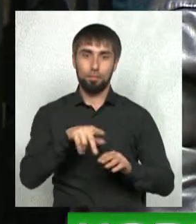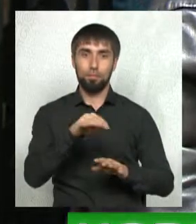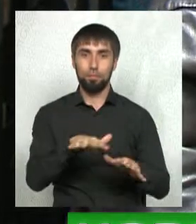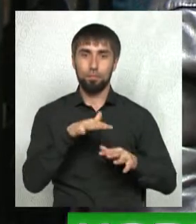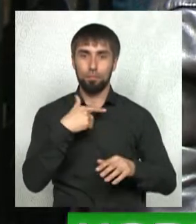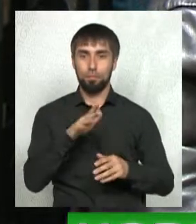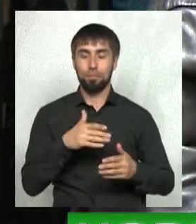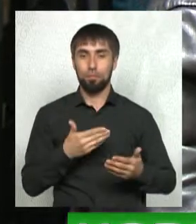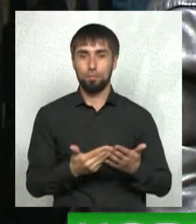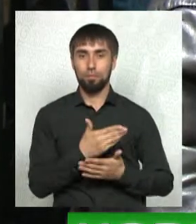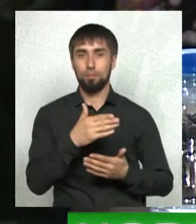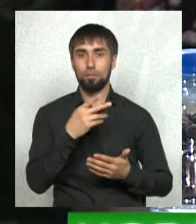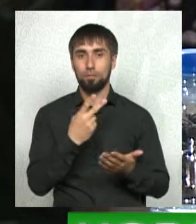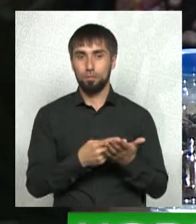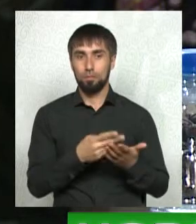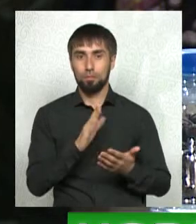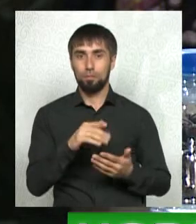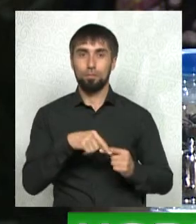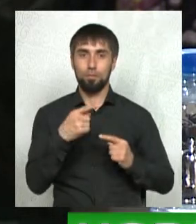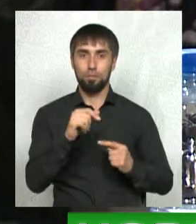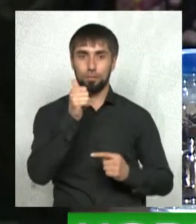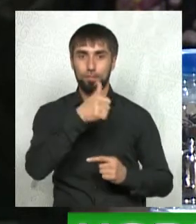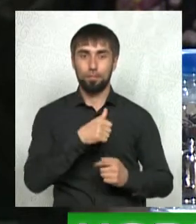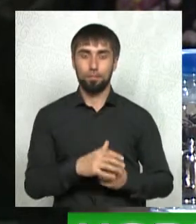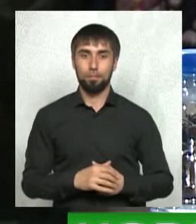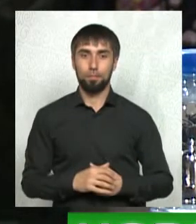Тамбова 2 новыми постановками уже в следующем году.